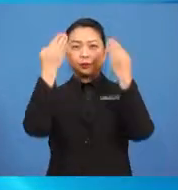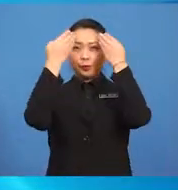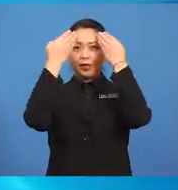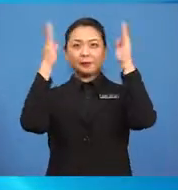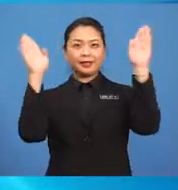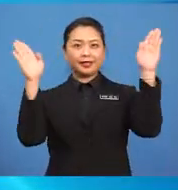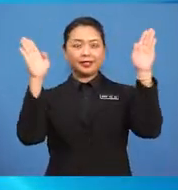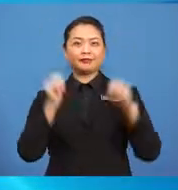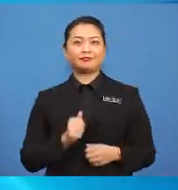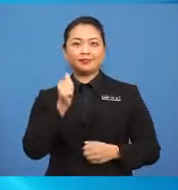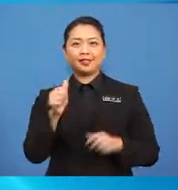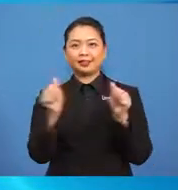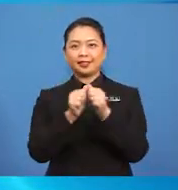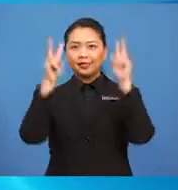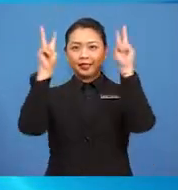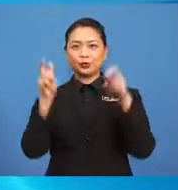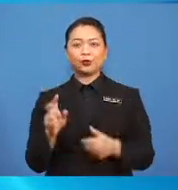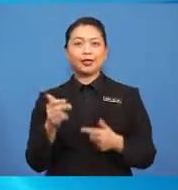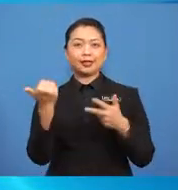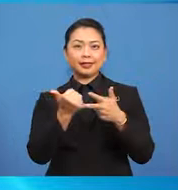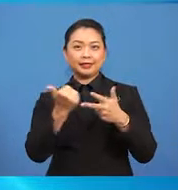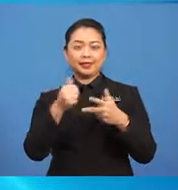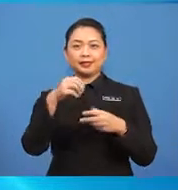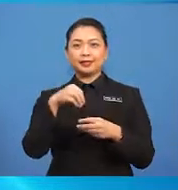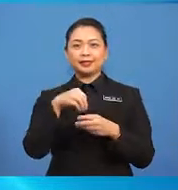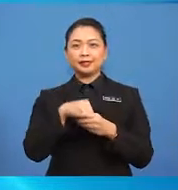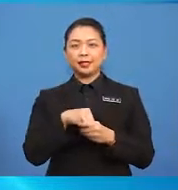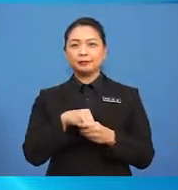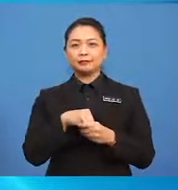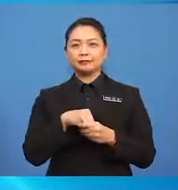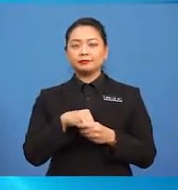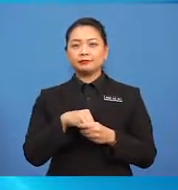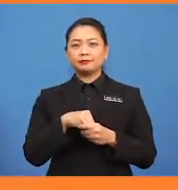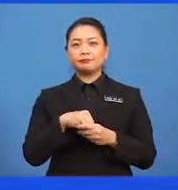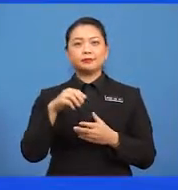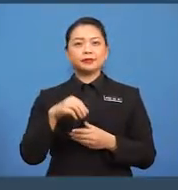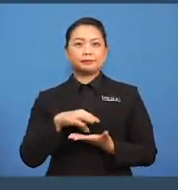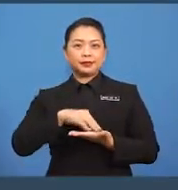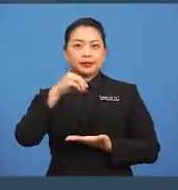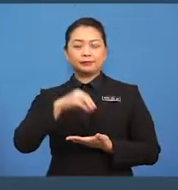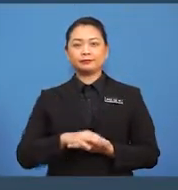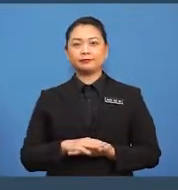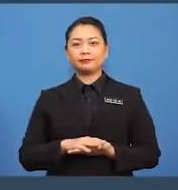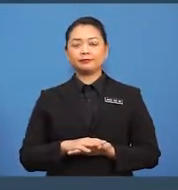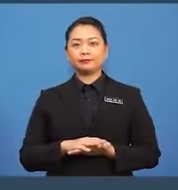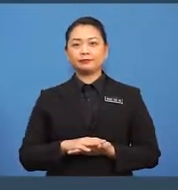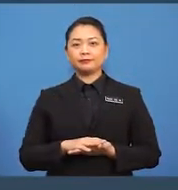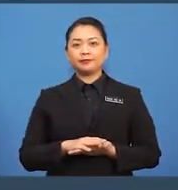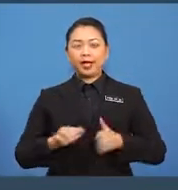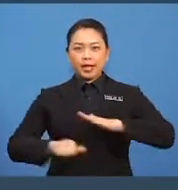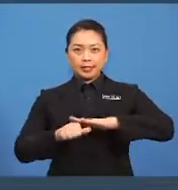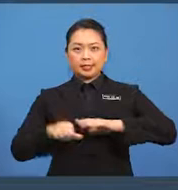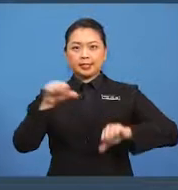anda tentang tajuk yang ketiga dalam Dokumen Standard Kurikulum dan Pentaksiran DSKP